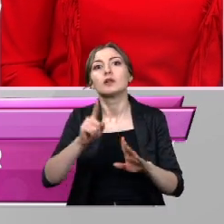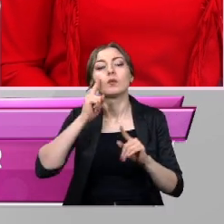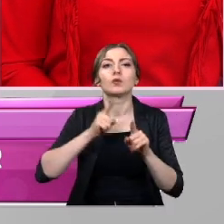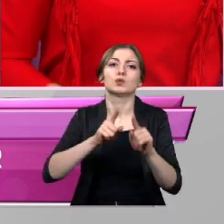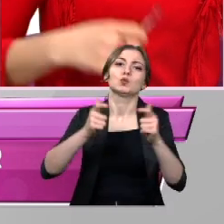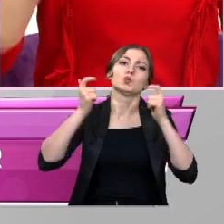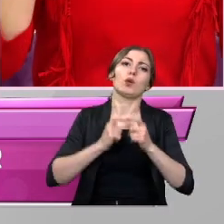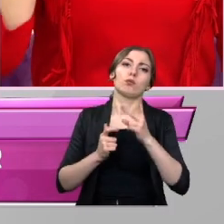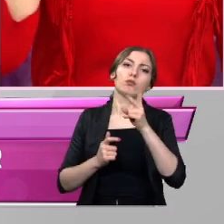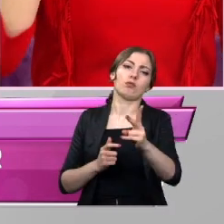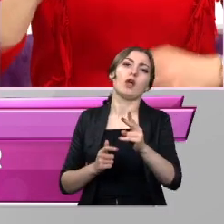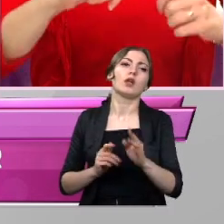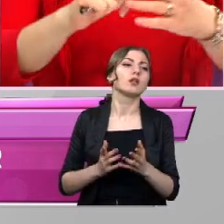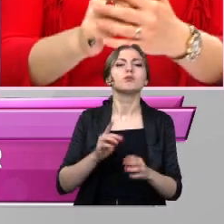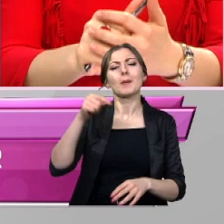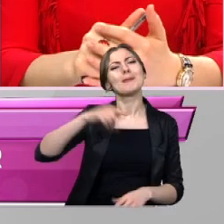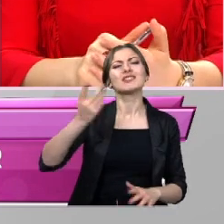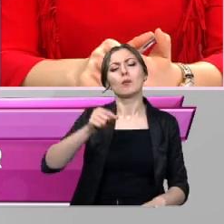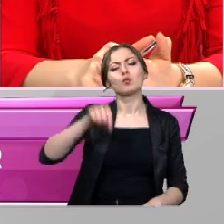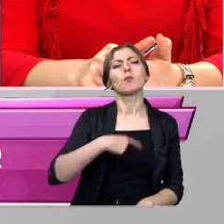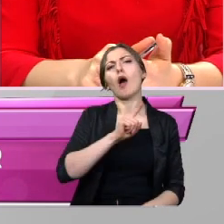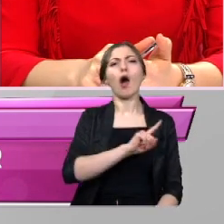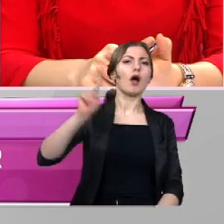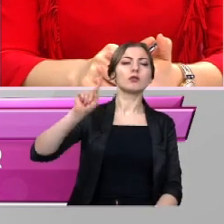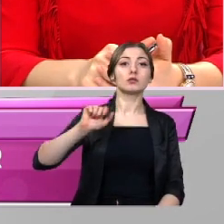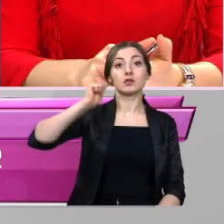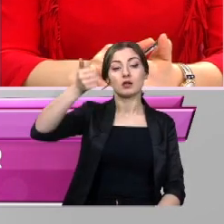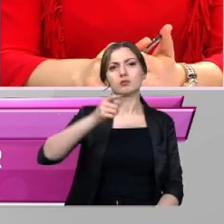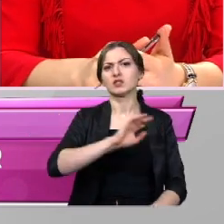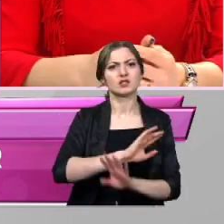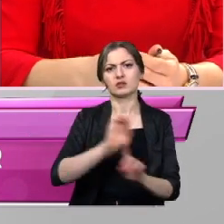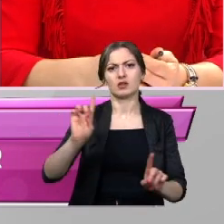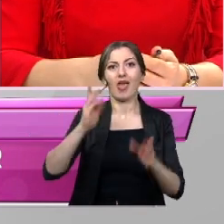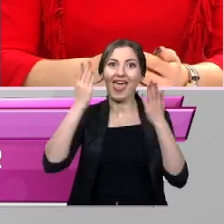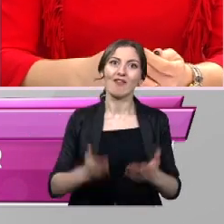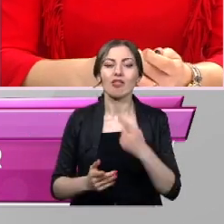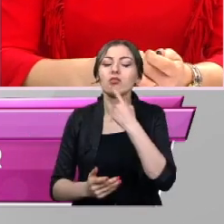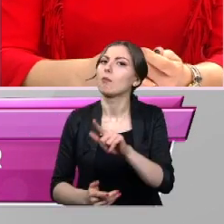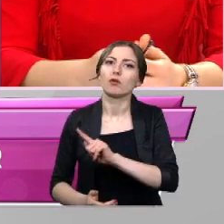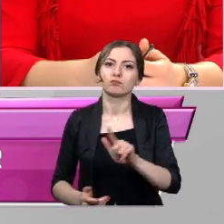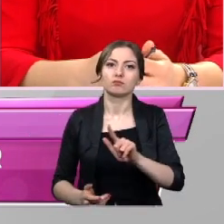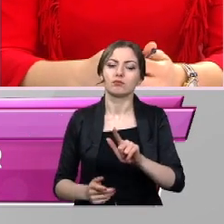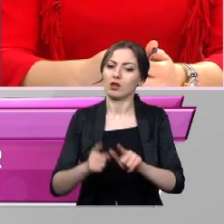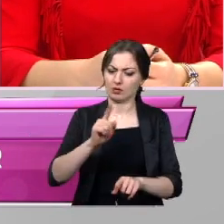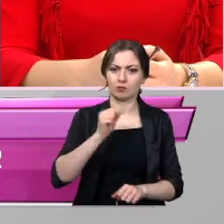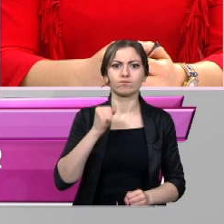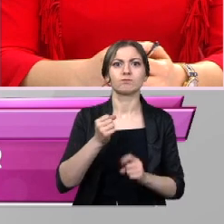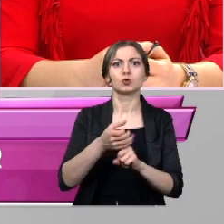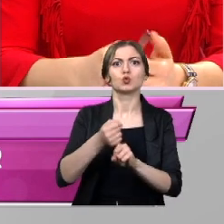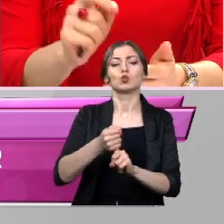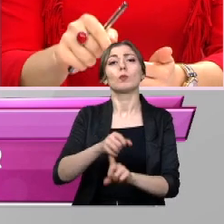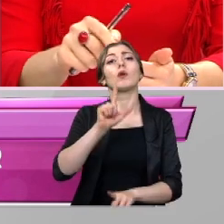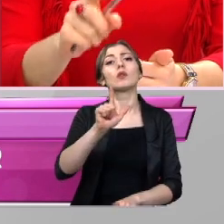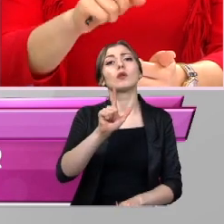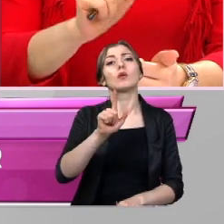yapmak zorundasınız Yani bugün Hayır dediğimize yarın Kesinlikle evet dememesi lazım kesinlikle kesinlikle ya Ben bugün